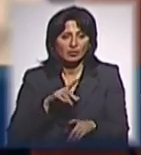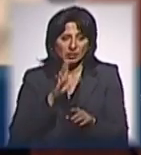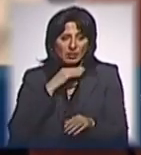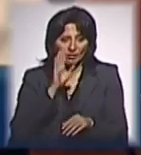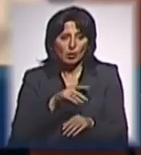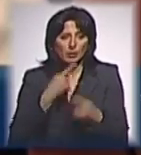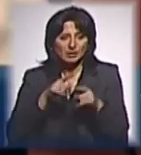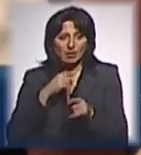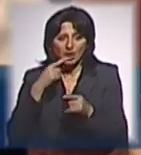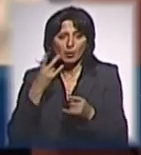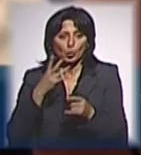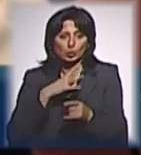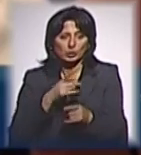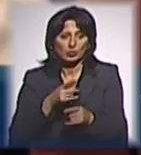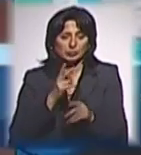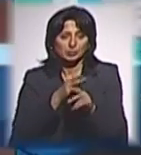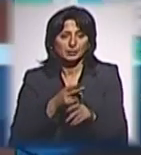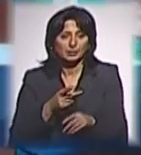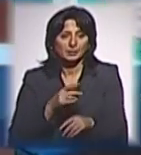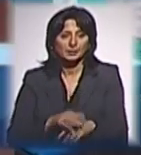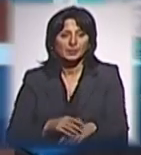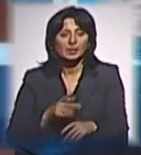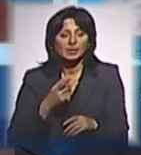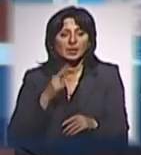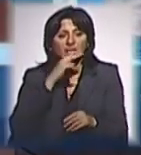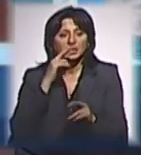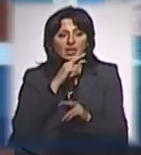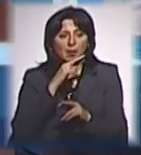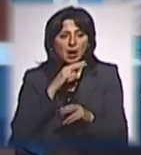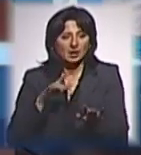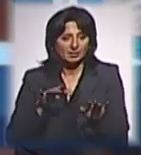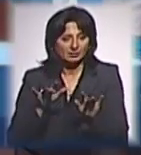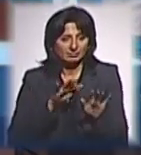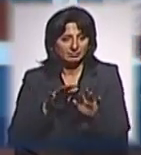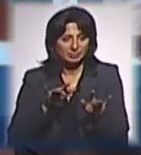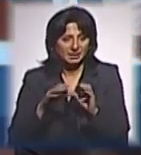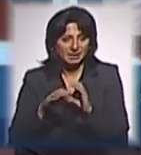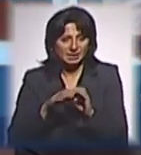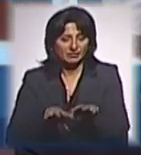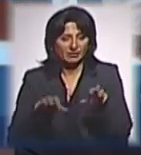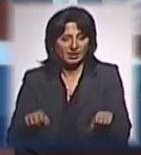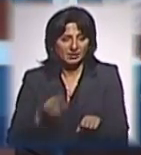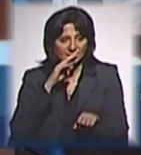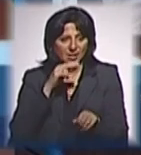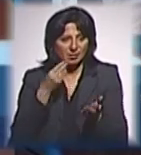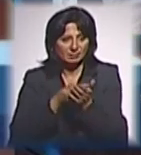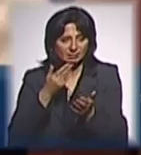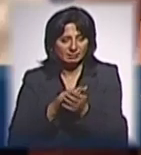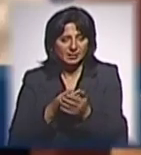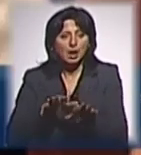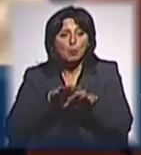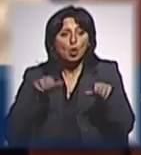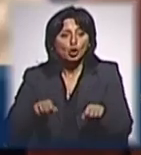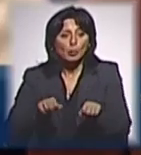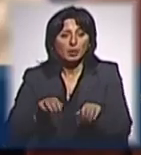საქართველოში უმუშევრობის პრობლემა უპირველეს ყოვლისა იმიტომ არის, რომ დღეს ფარმაცევტული ბიზნესი იქნება თუ სხვა ბიზნესი არის მონოპოლისტური. შესაბამისად, მონოპოლიების დაშლა და